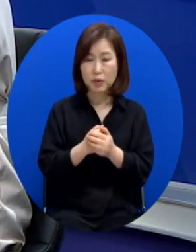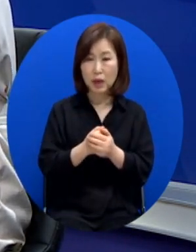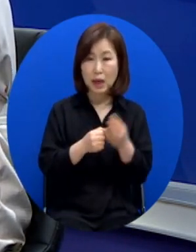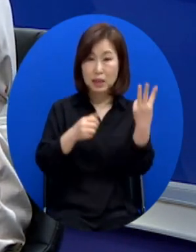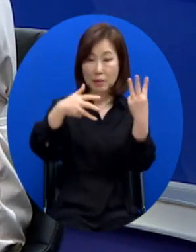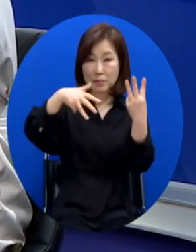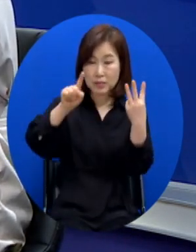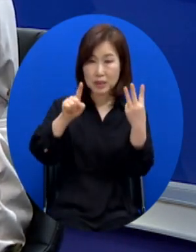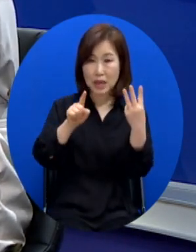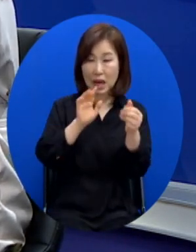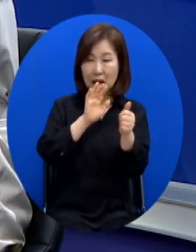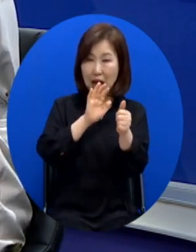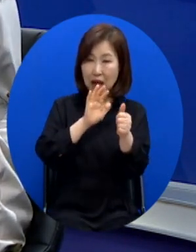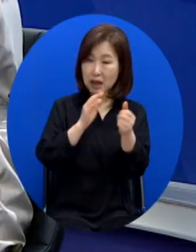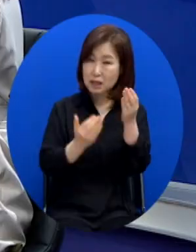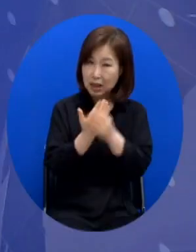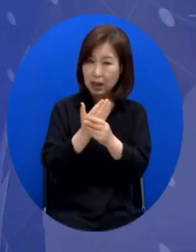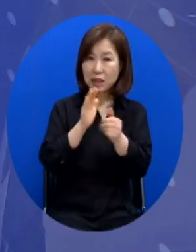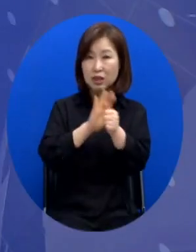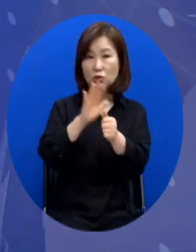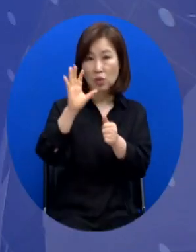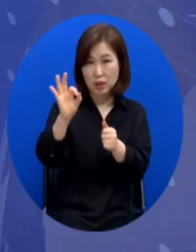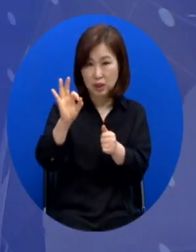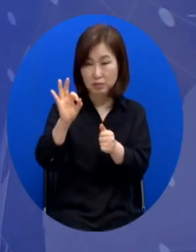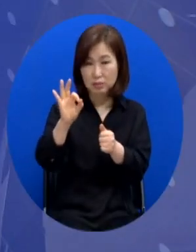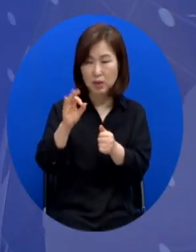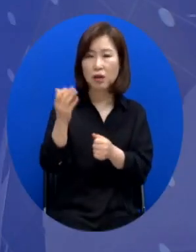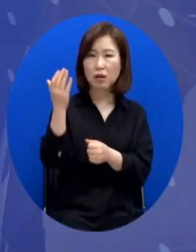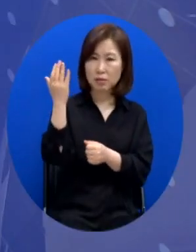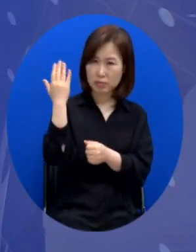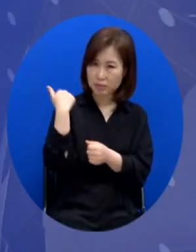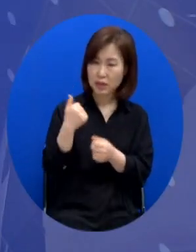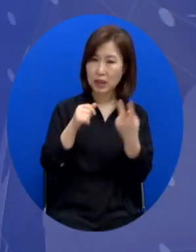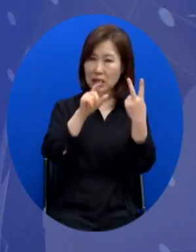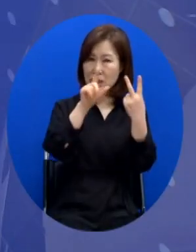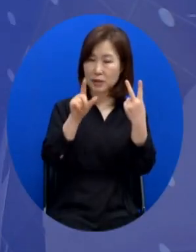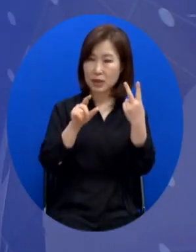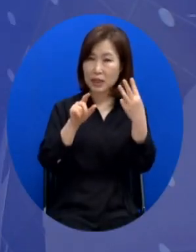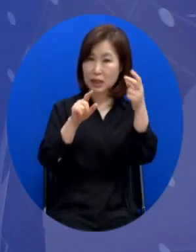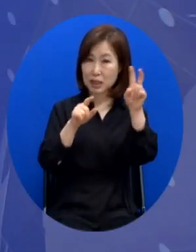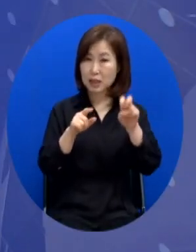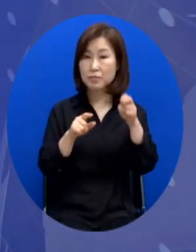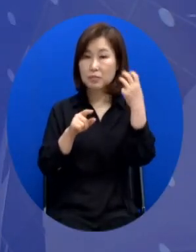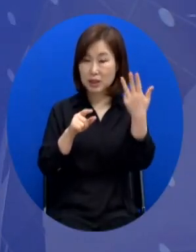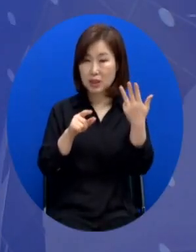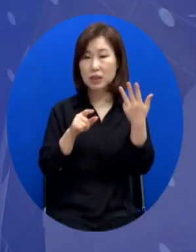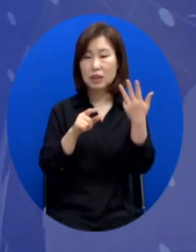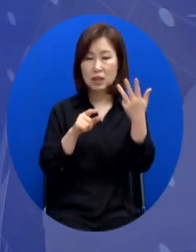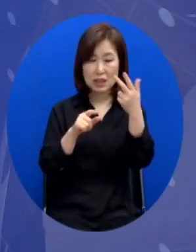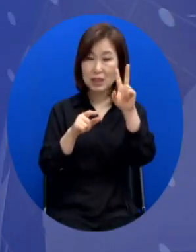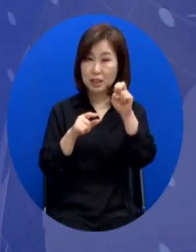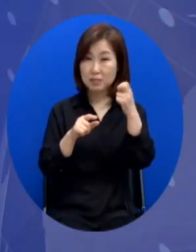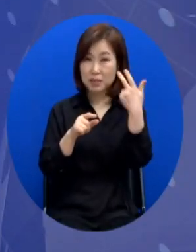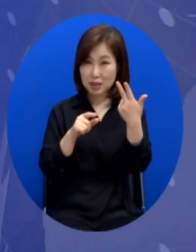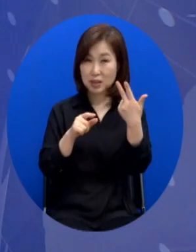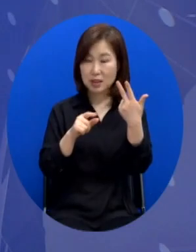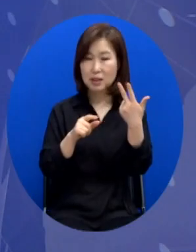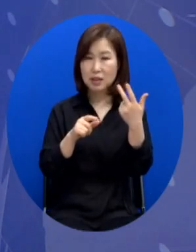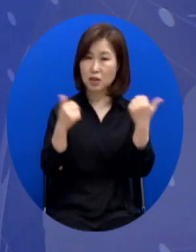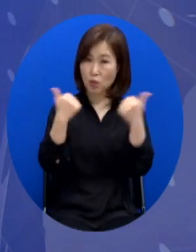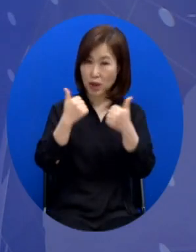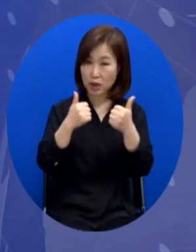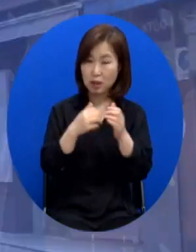재난지원금 대책 방안도 나오고 있죠. 그렇습니다. 지난 27일 당정청 협의도 있었는데요. 코로나19 대유행에